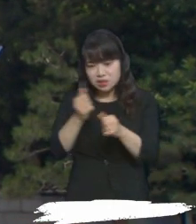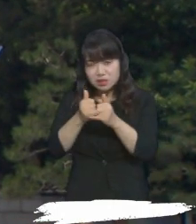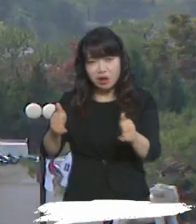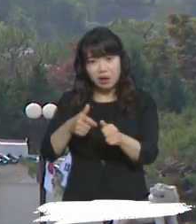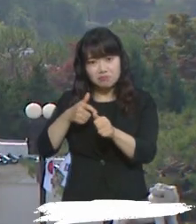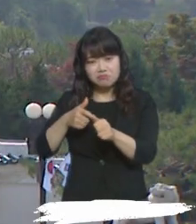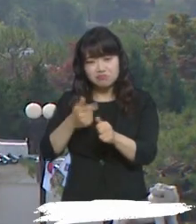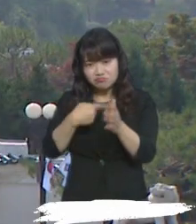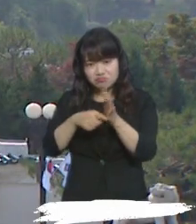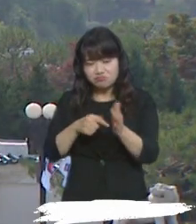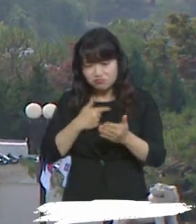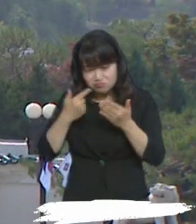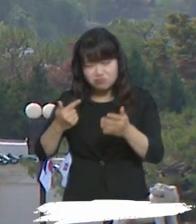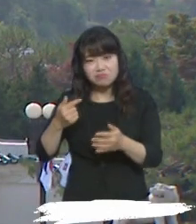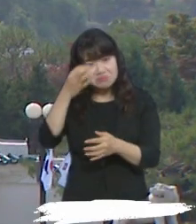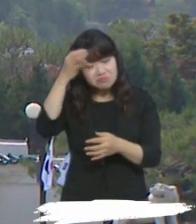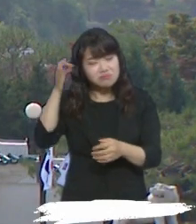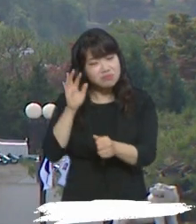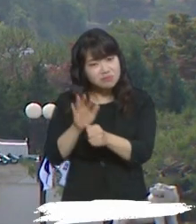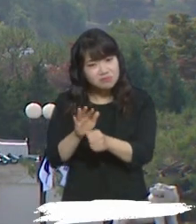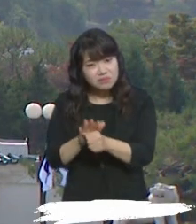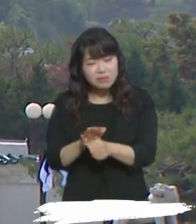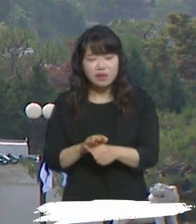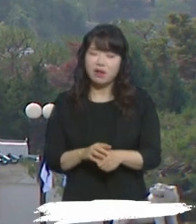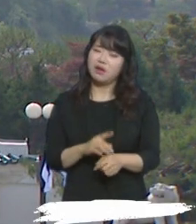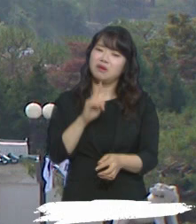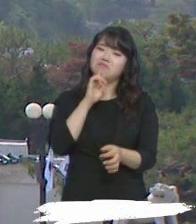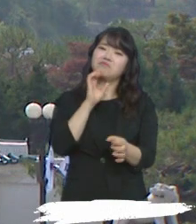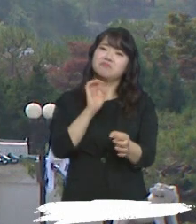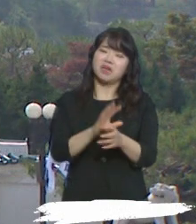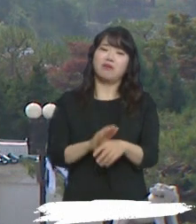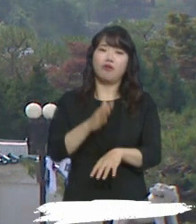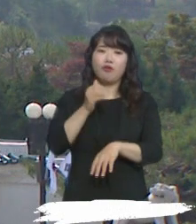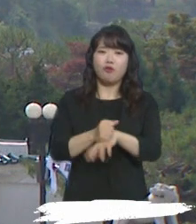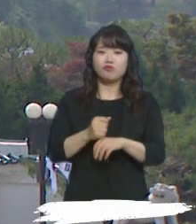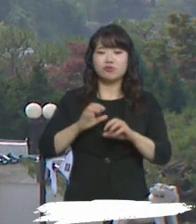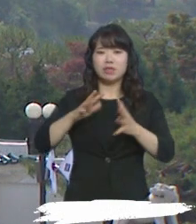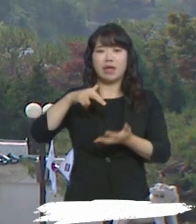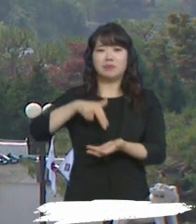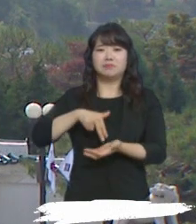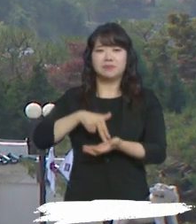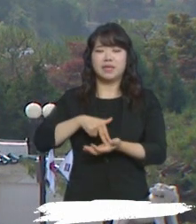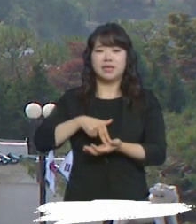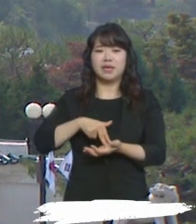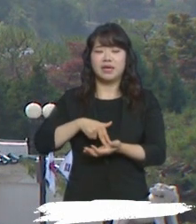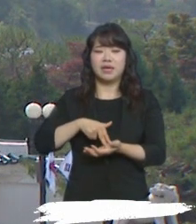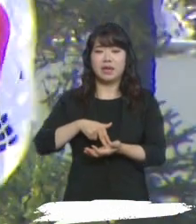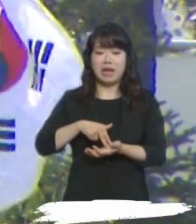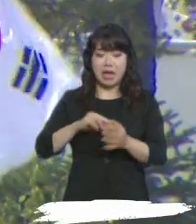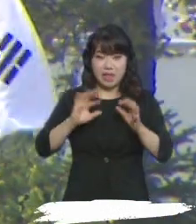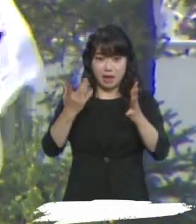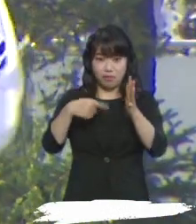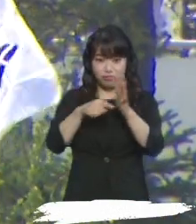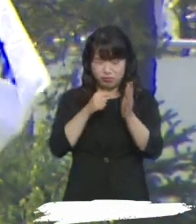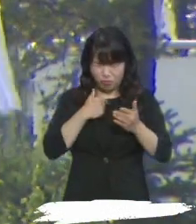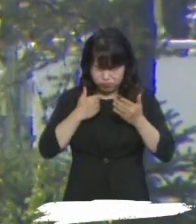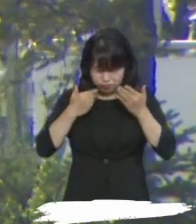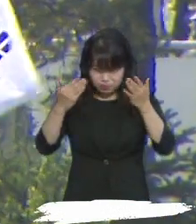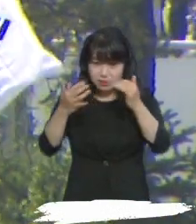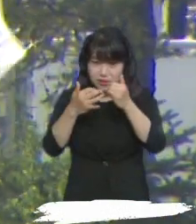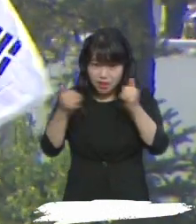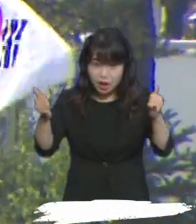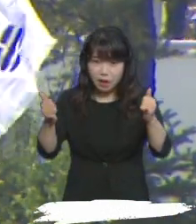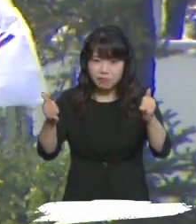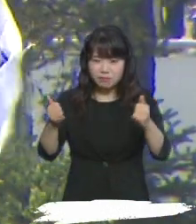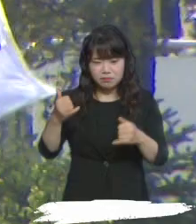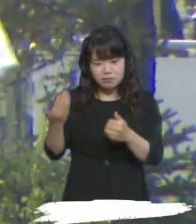생각하고요. 이렇게 된다라고 한다면 이제 나라가 위기에 몰렸을 때 이 나라 위에서 이렇게 몸바칠 사람이